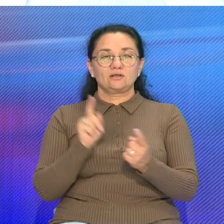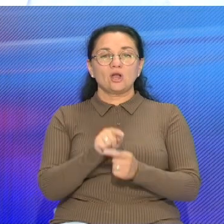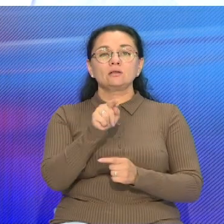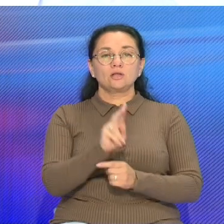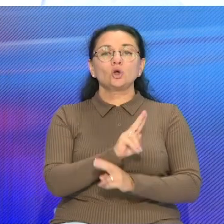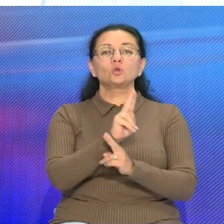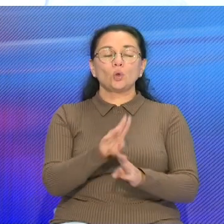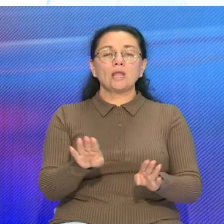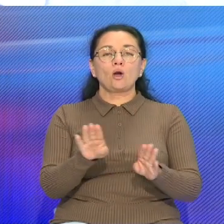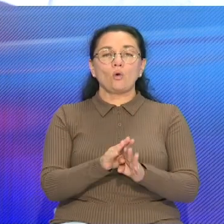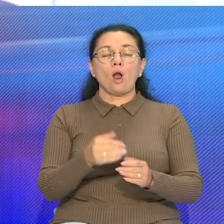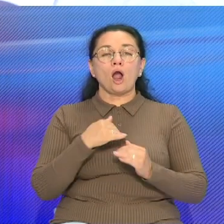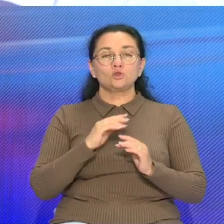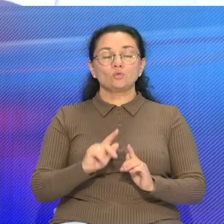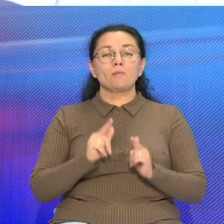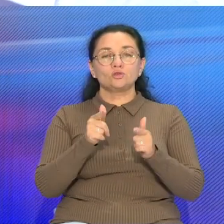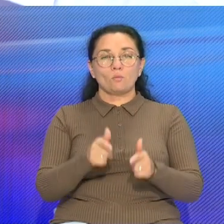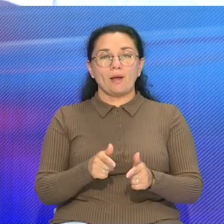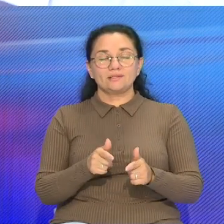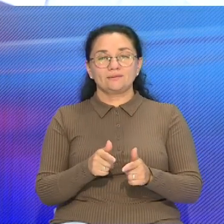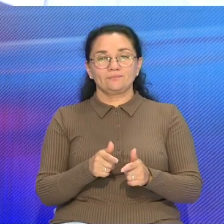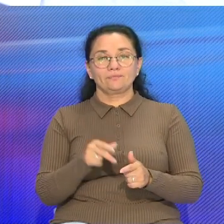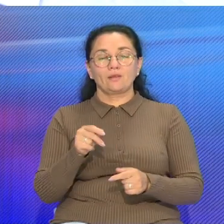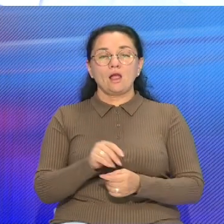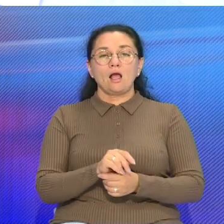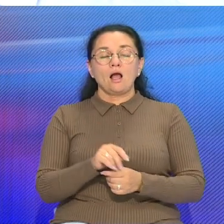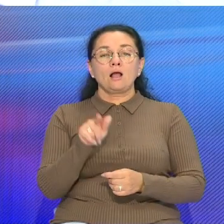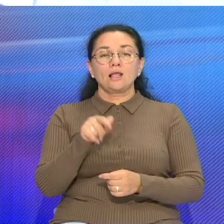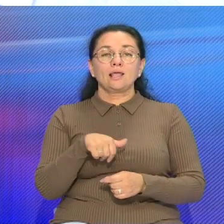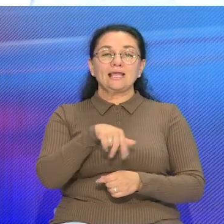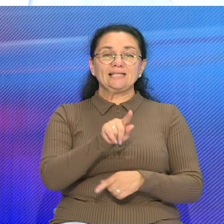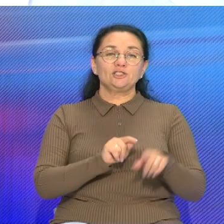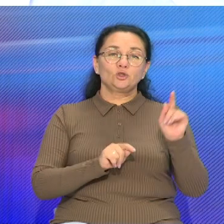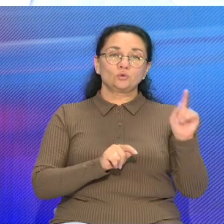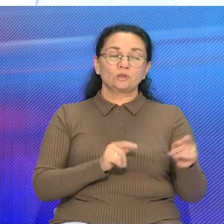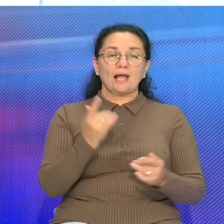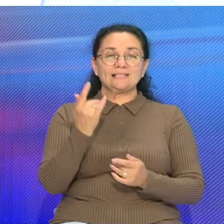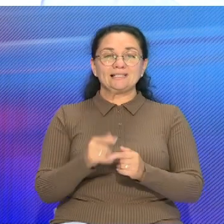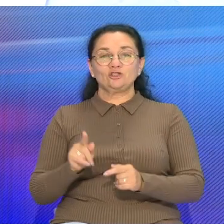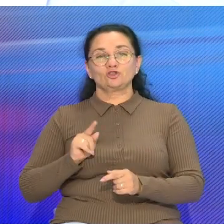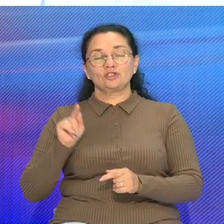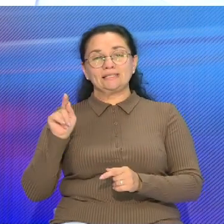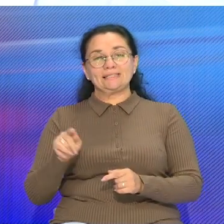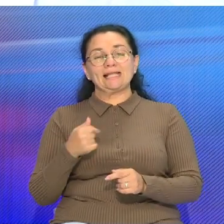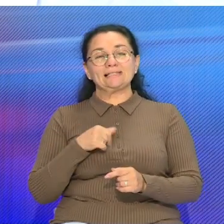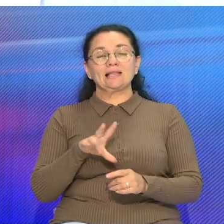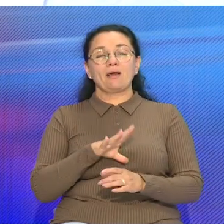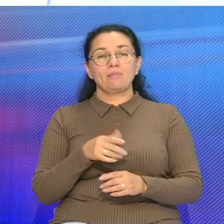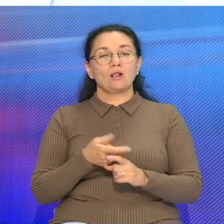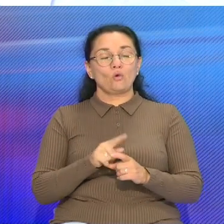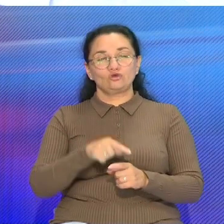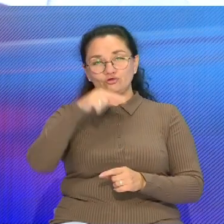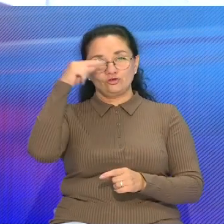такой? Вот хочу поступать. Значит, ну, проходи вон туда, сиди, жди здесь. Это тоже был жаркий июльский саратовский